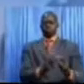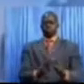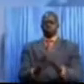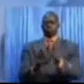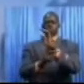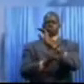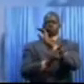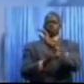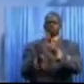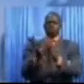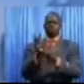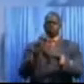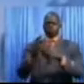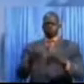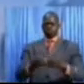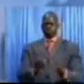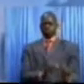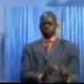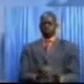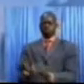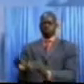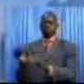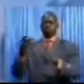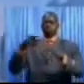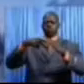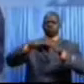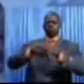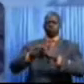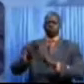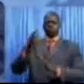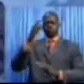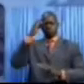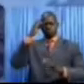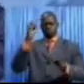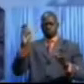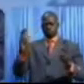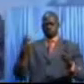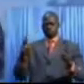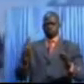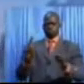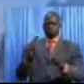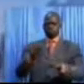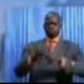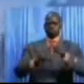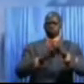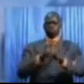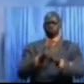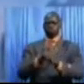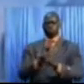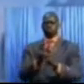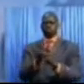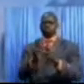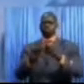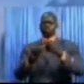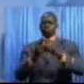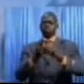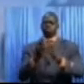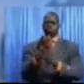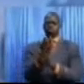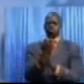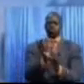des producteurs de coton organise ce reboisement pour reverdir la nature. Vous le savez, ce n'est pas la grande amitié entre les